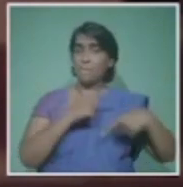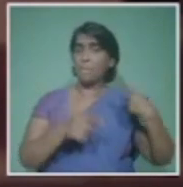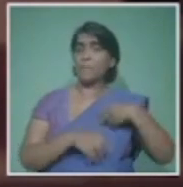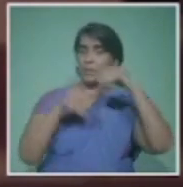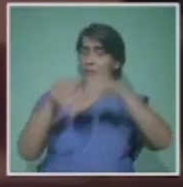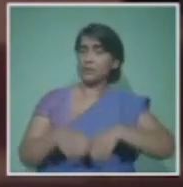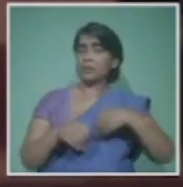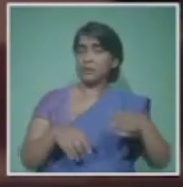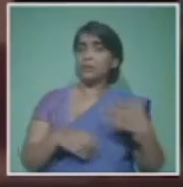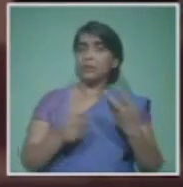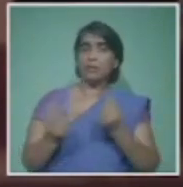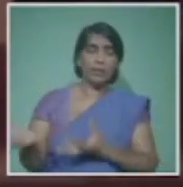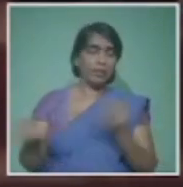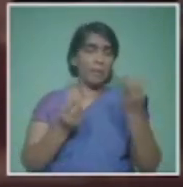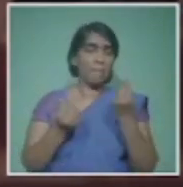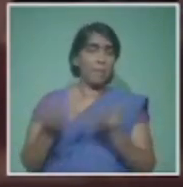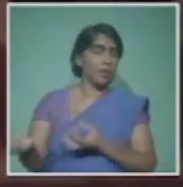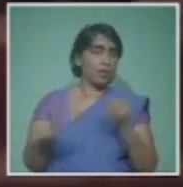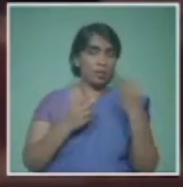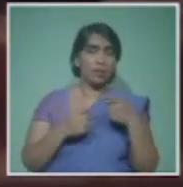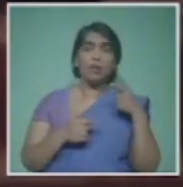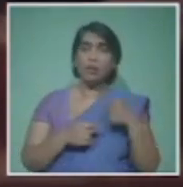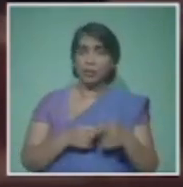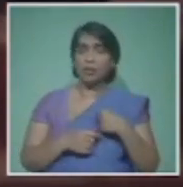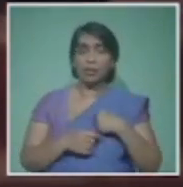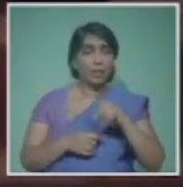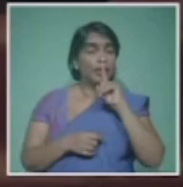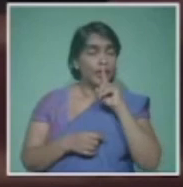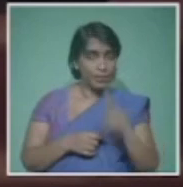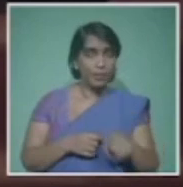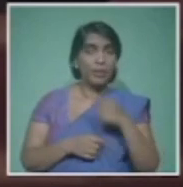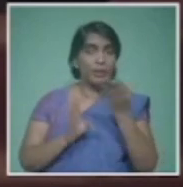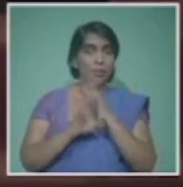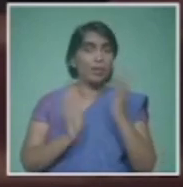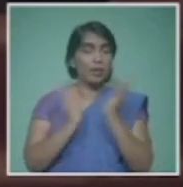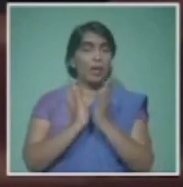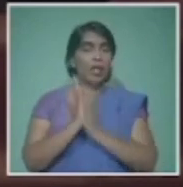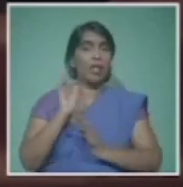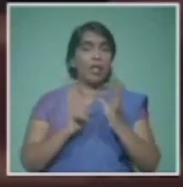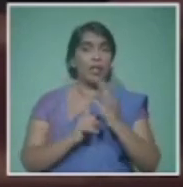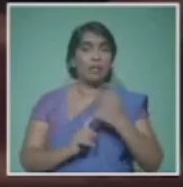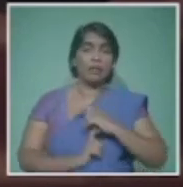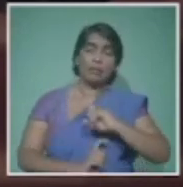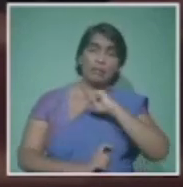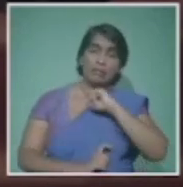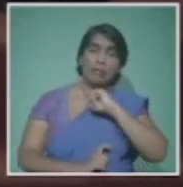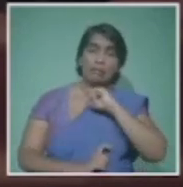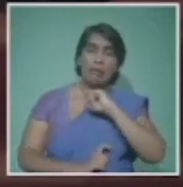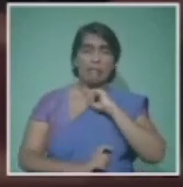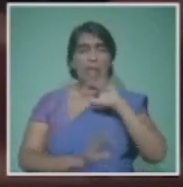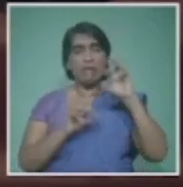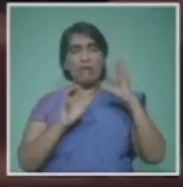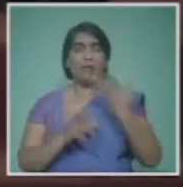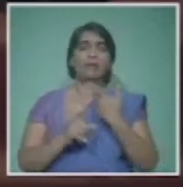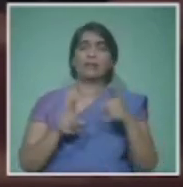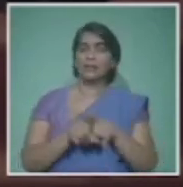කපලා ඒගොල්ලෝ පස්සා වැලි අරන් ගිහිල්ලා ඒක ගැන මම මෙතන කිව්වම හිටපු වනජීවී යමිතේ ඉන්නා මෙතන මරලා තෝ දෙනවා, බව් බව් ගහනවා, හොක්කේ